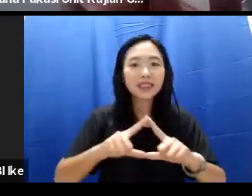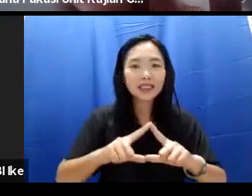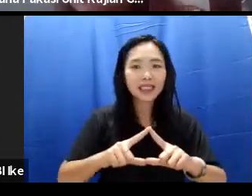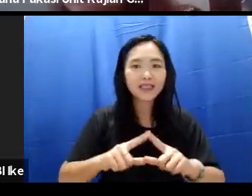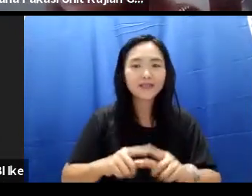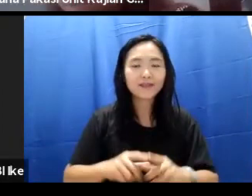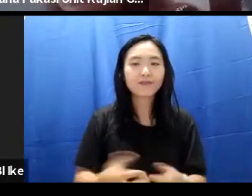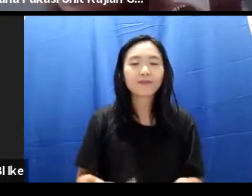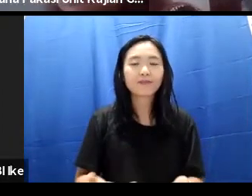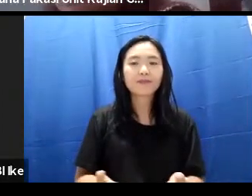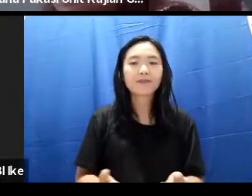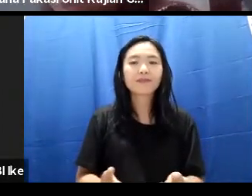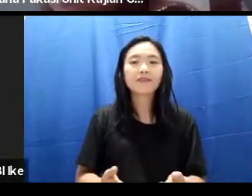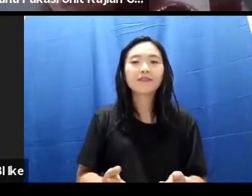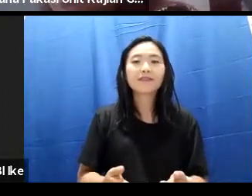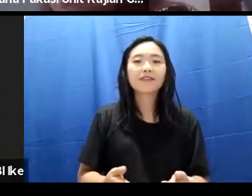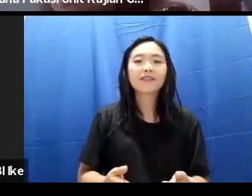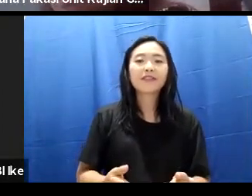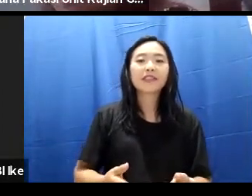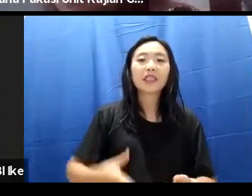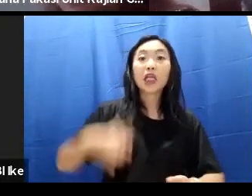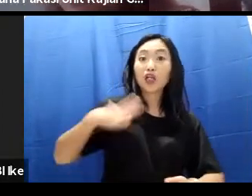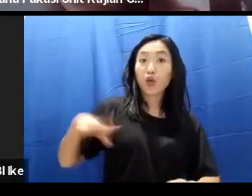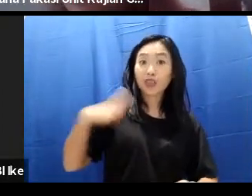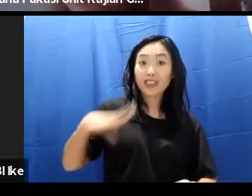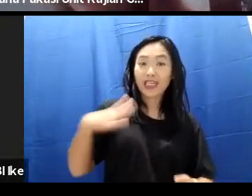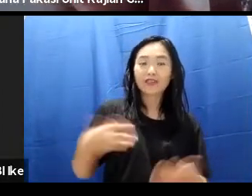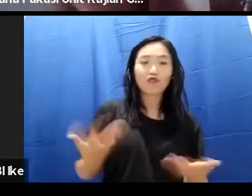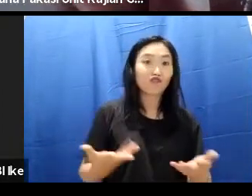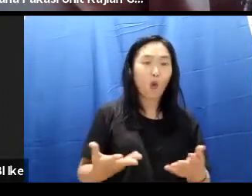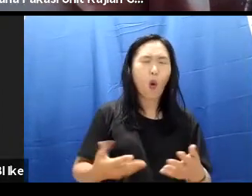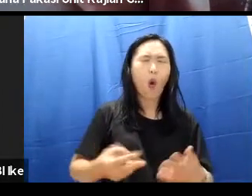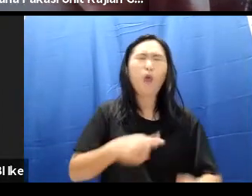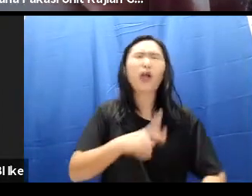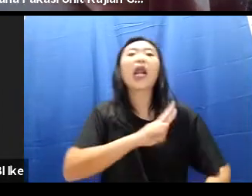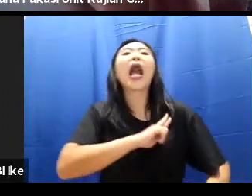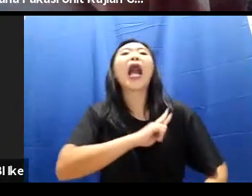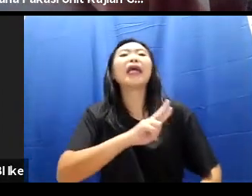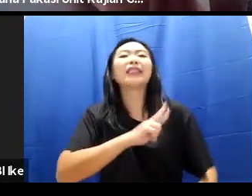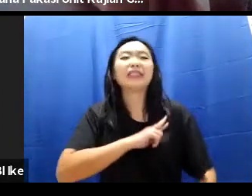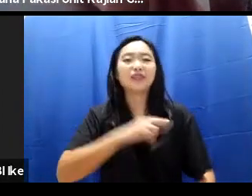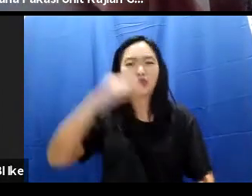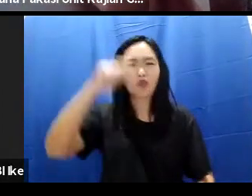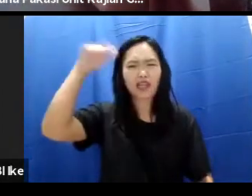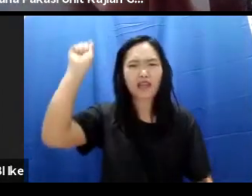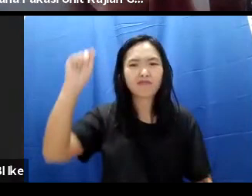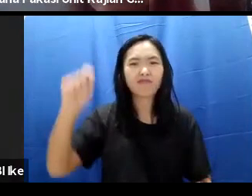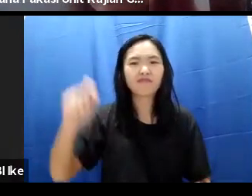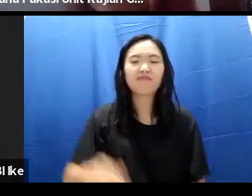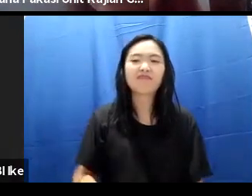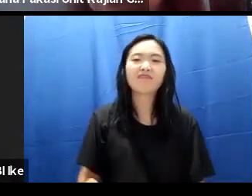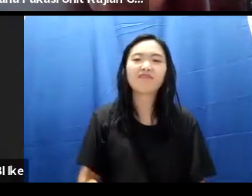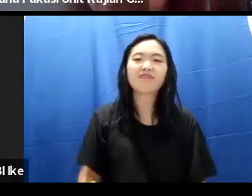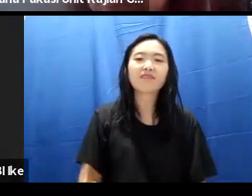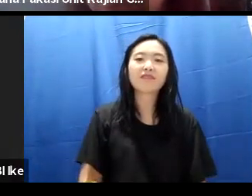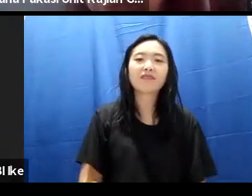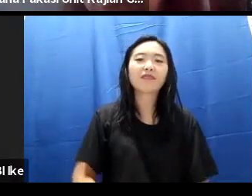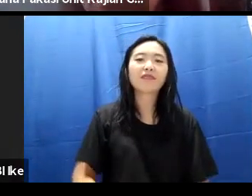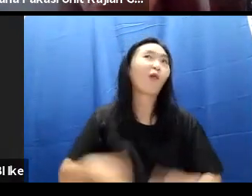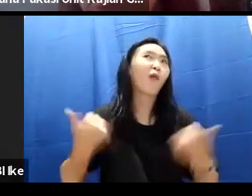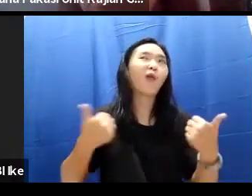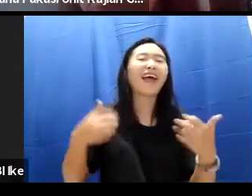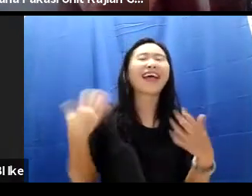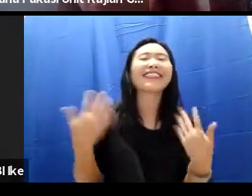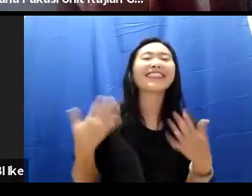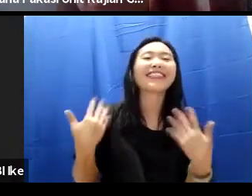asisten dosen, terus kuliah, makanya saya rajin banget kuliah gitu kan, karena dunia penelitian itu ternyata asik gitu kan, dan